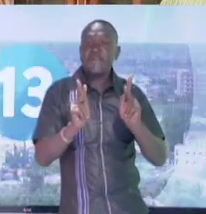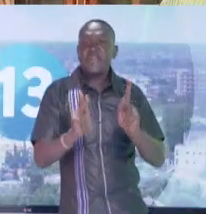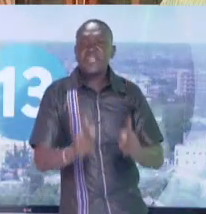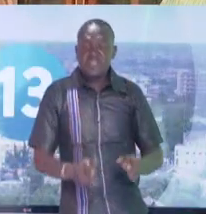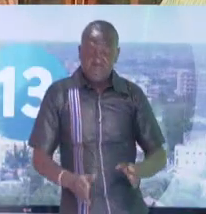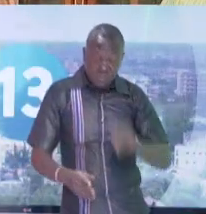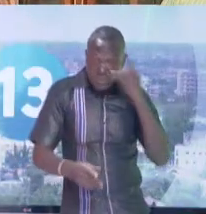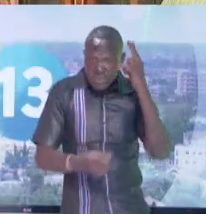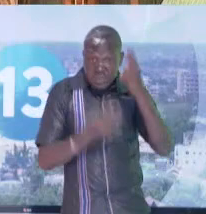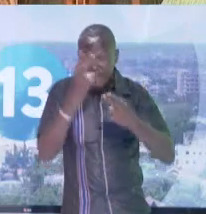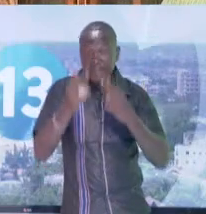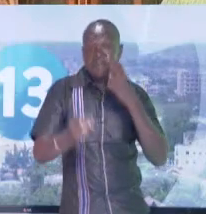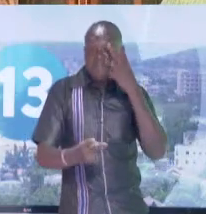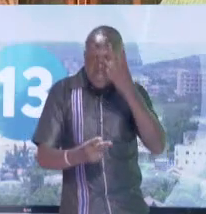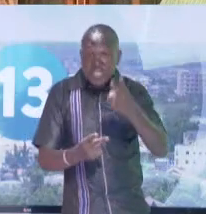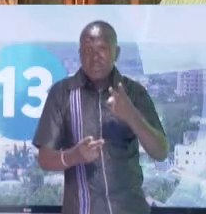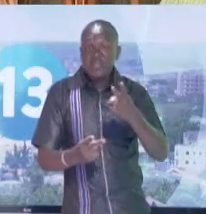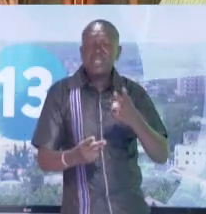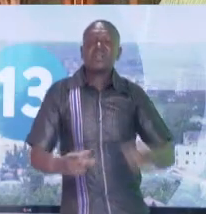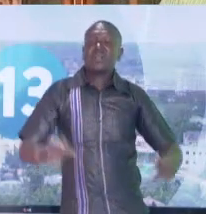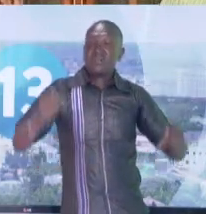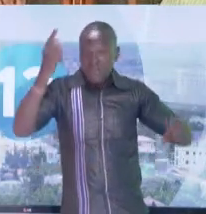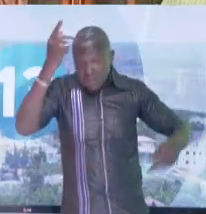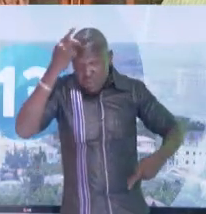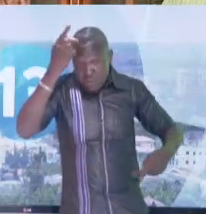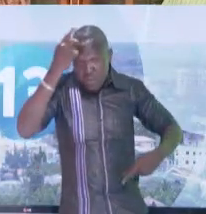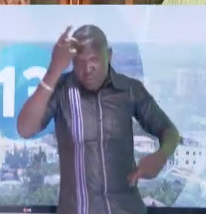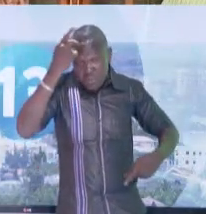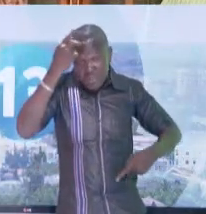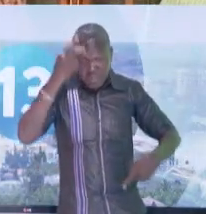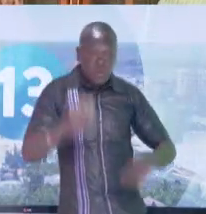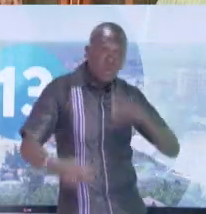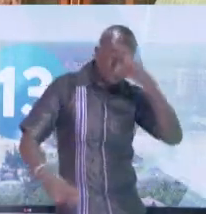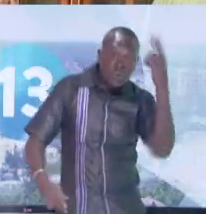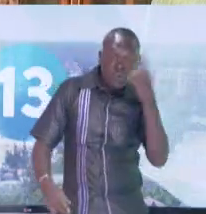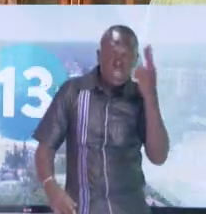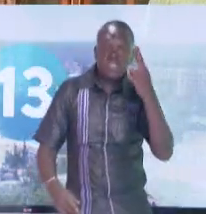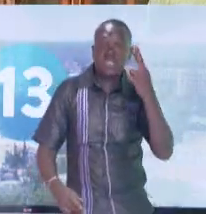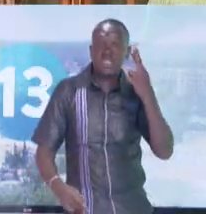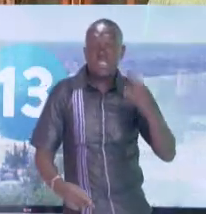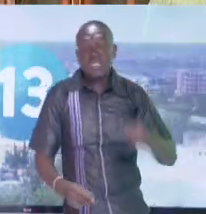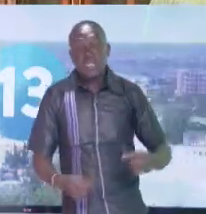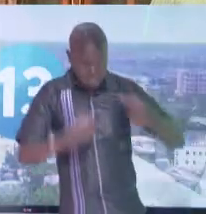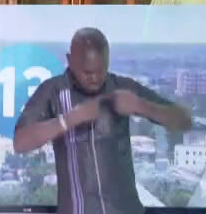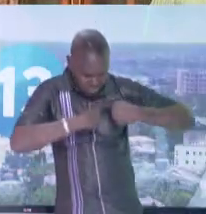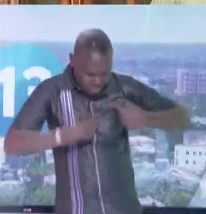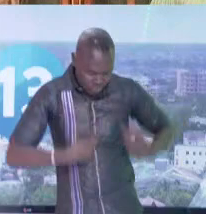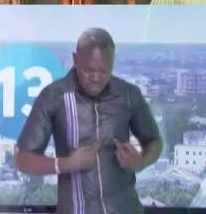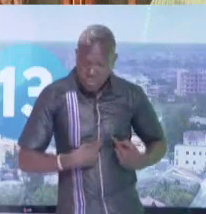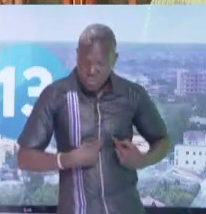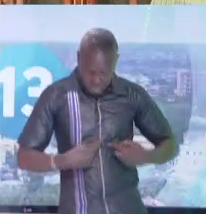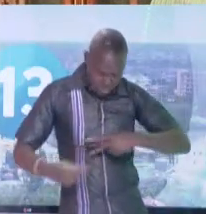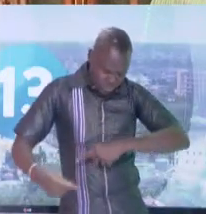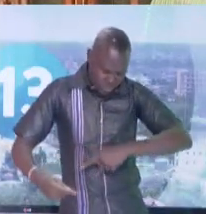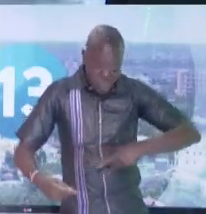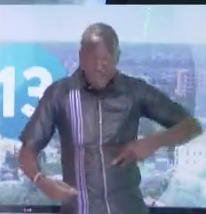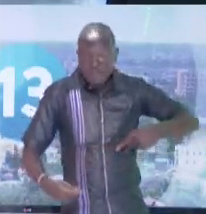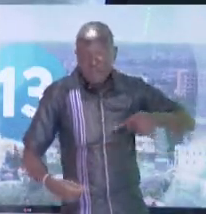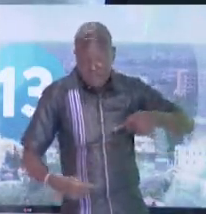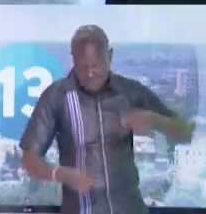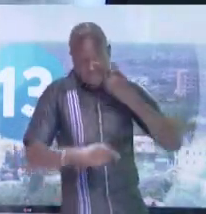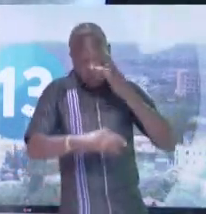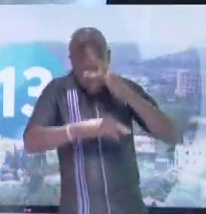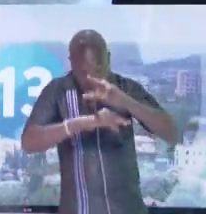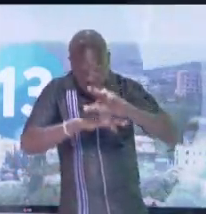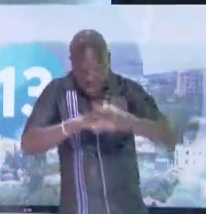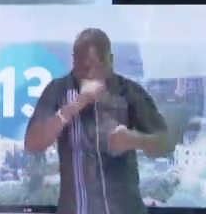rendre visible le réseau artériel, c'est-à-dire les tuyaux par lesquels le sang passe pour